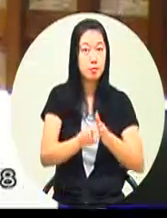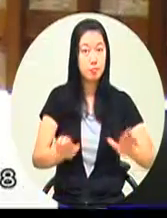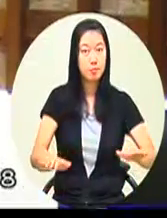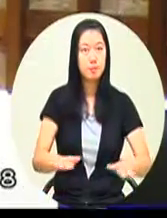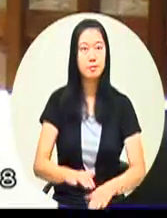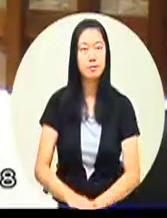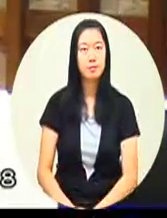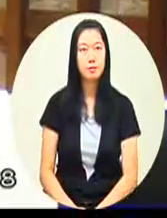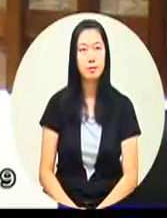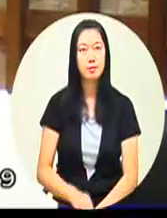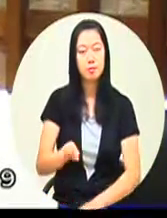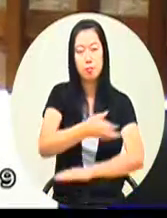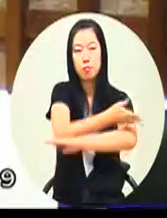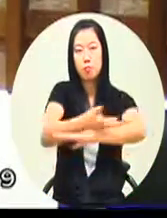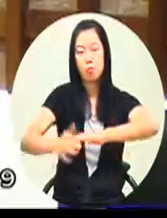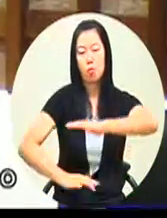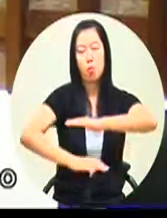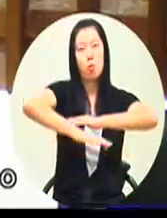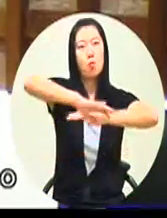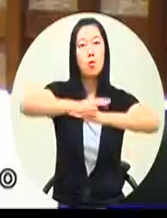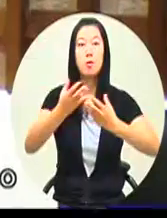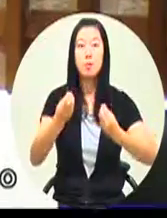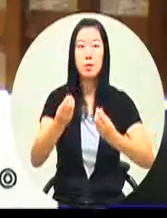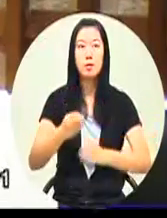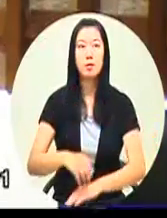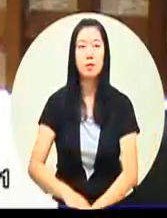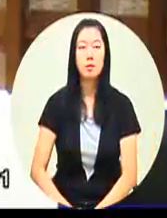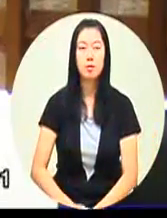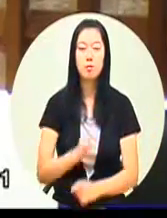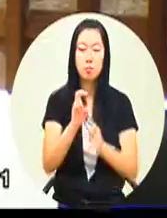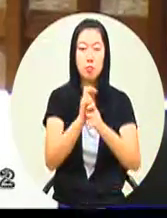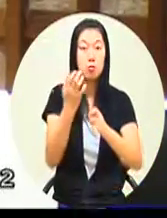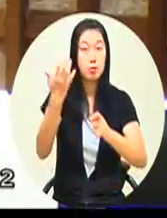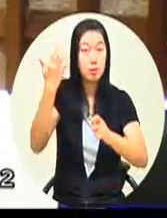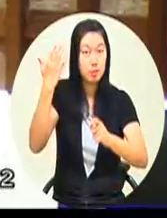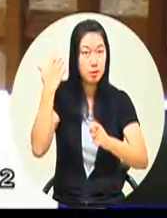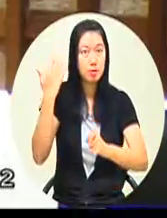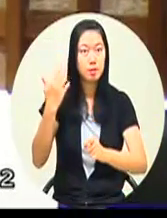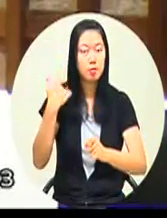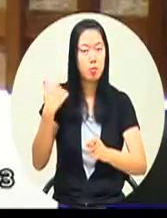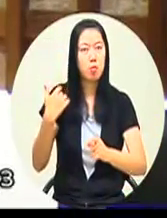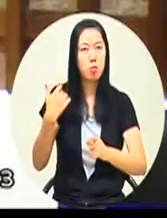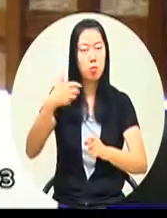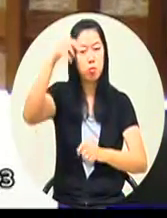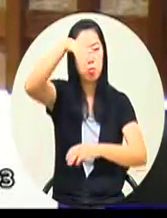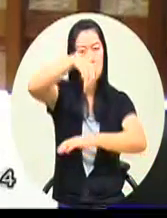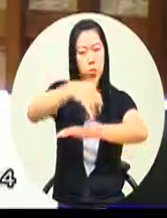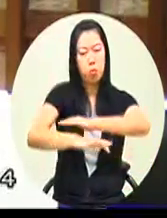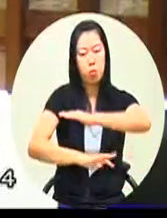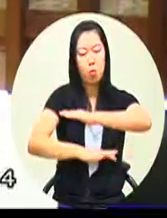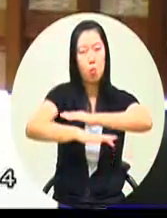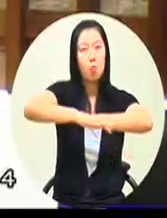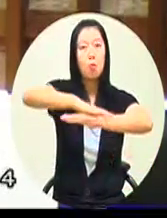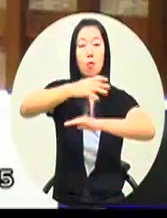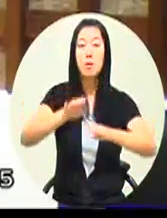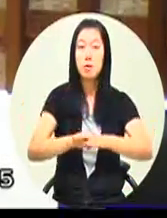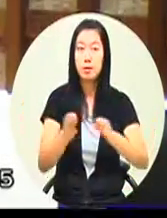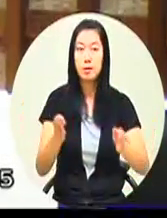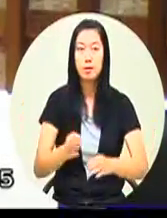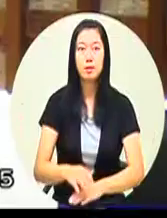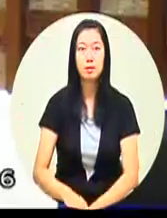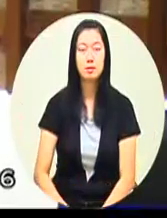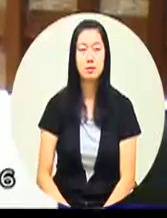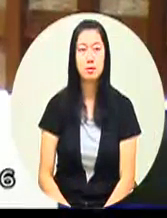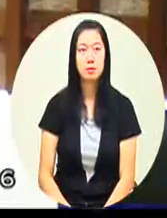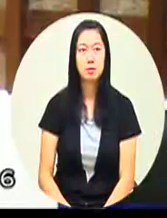进溪真正毋捌淹水啦，但是是20几栋前开始淹水淹水